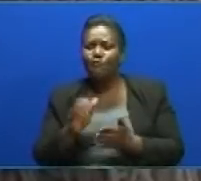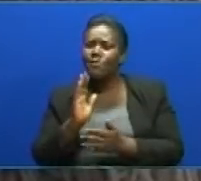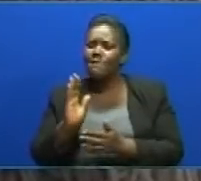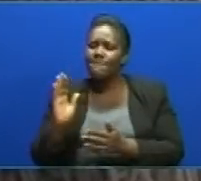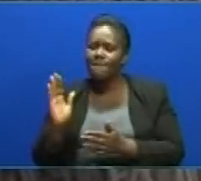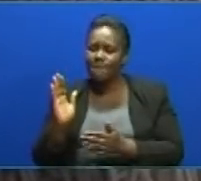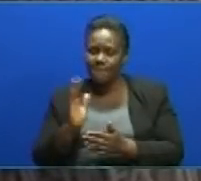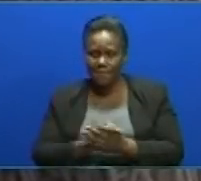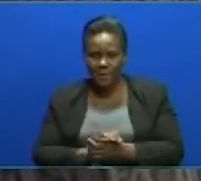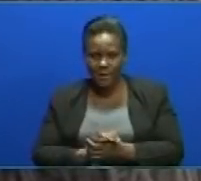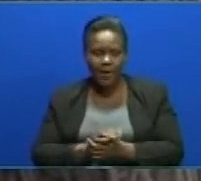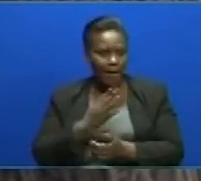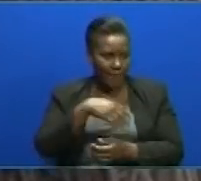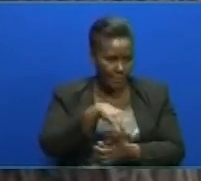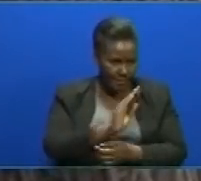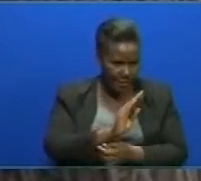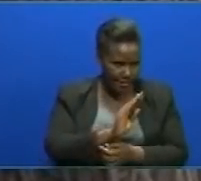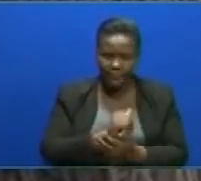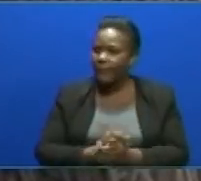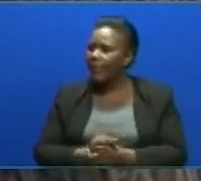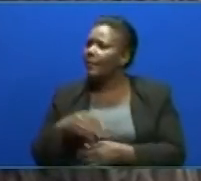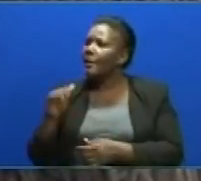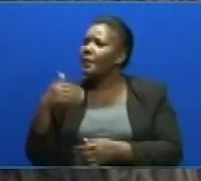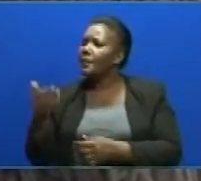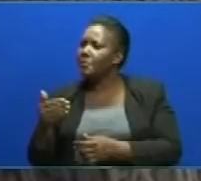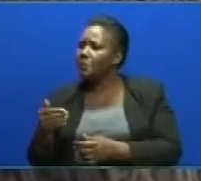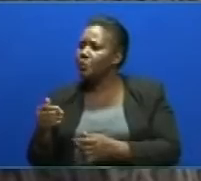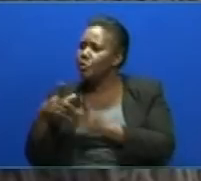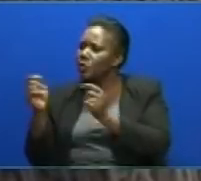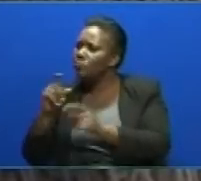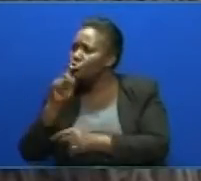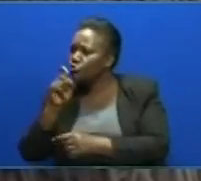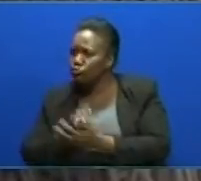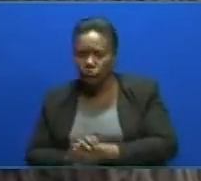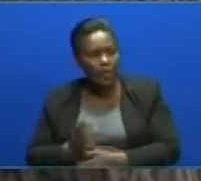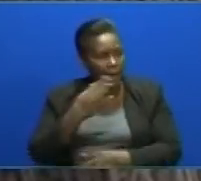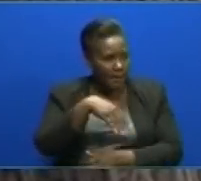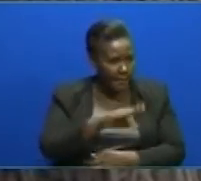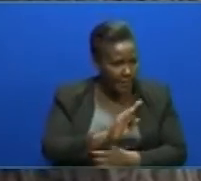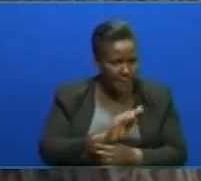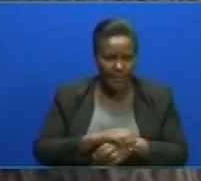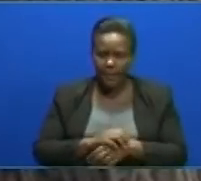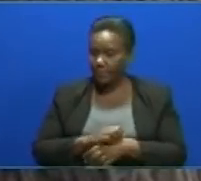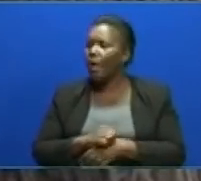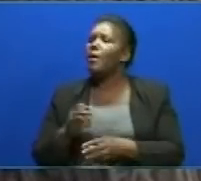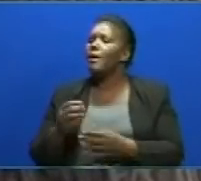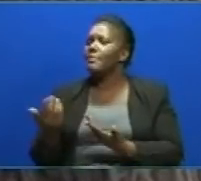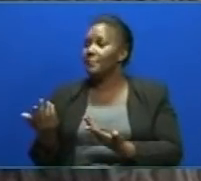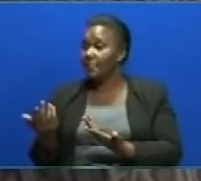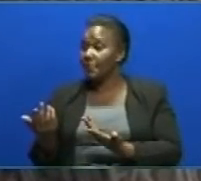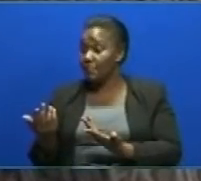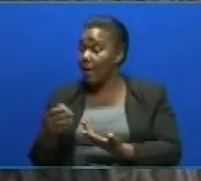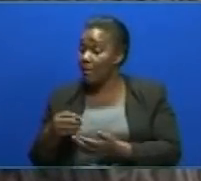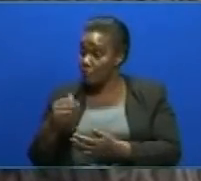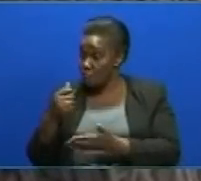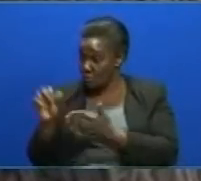fulani, leo ananitumwa kanunulie chips kuku, kesho ni chips kuku, na yeye anashukia anapewa, na wewe unakula chips sana, unajua yule kijana kamnunulia